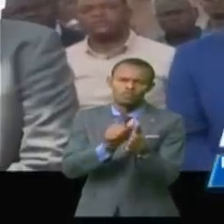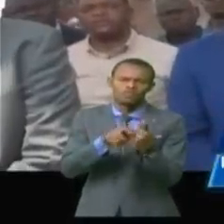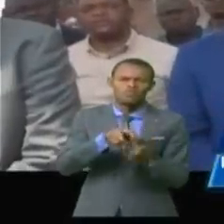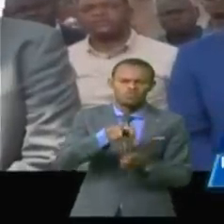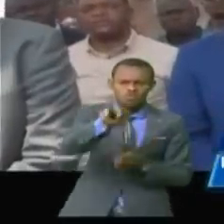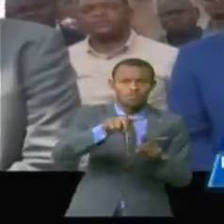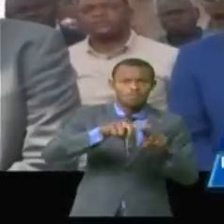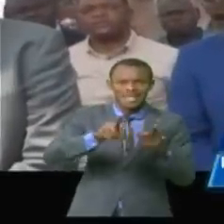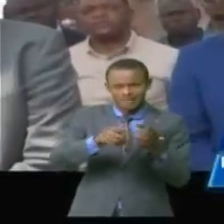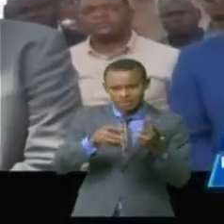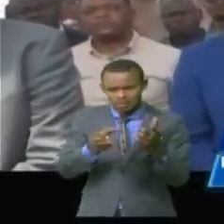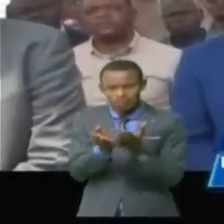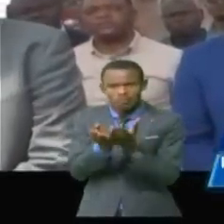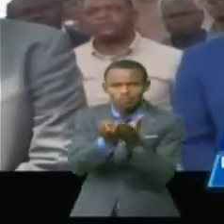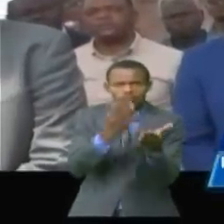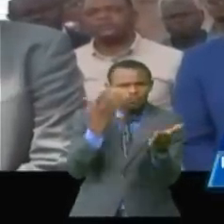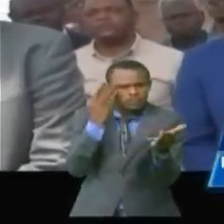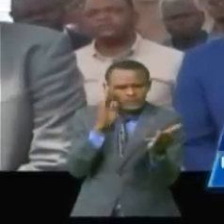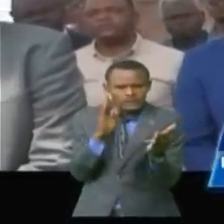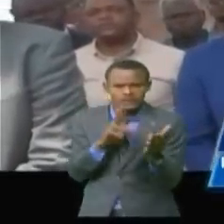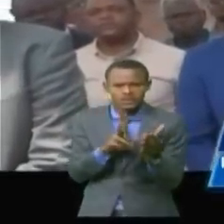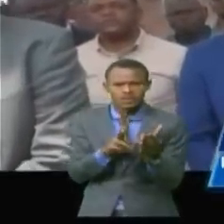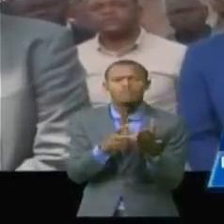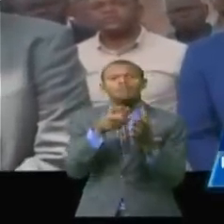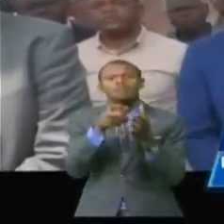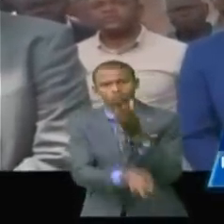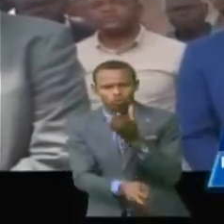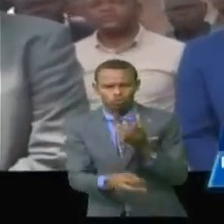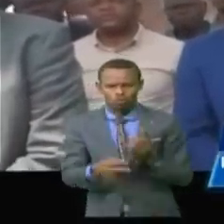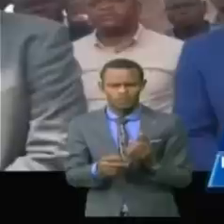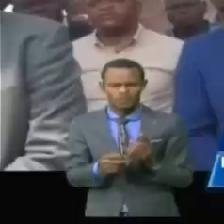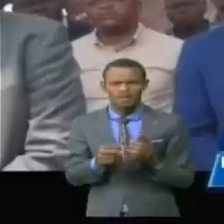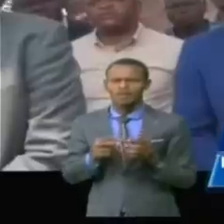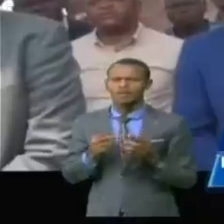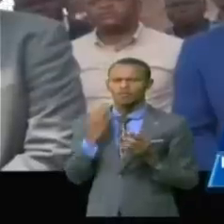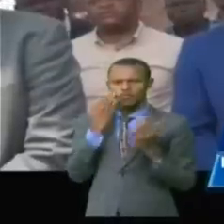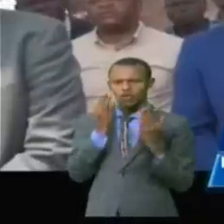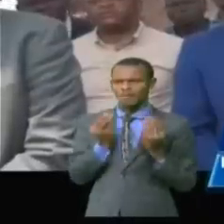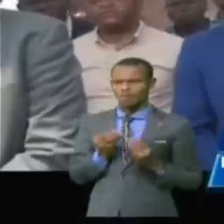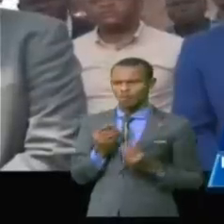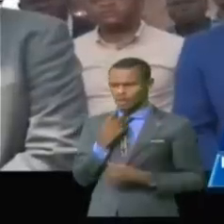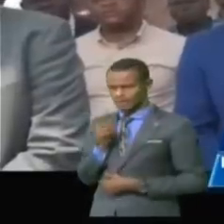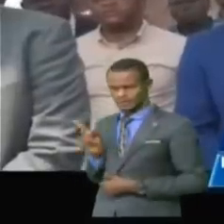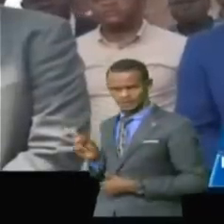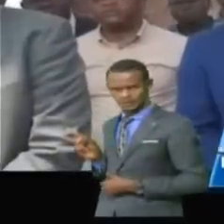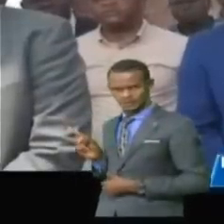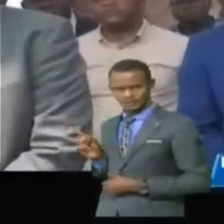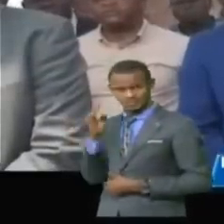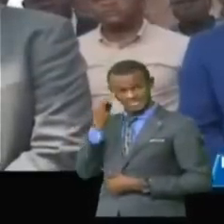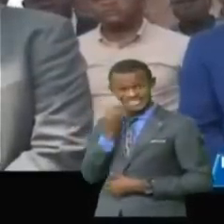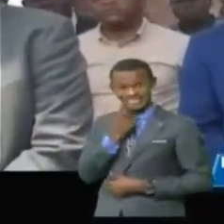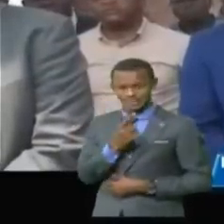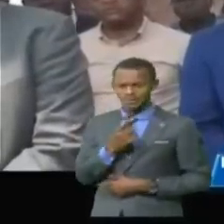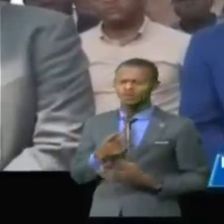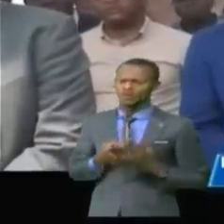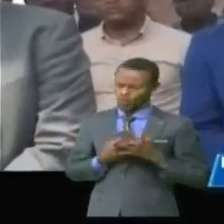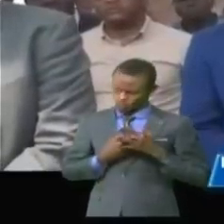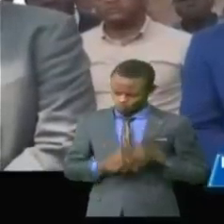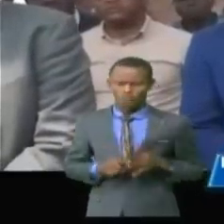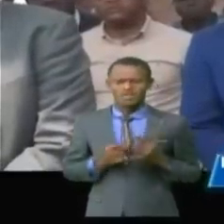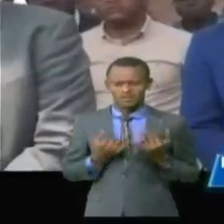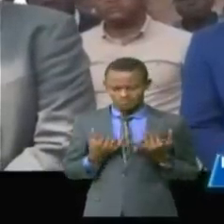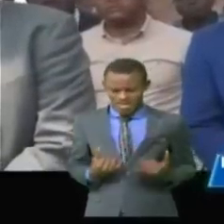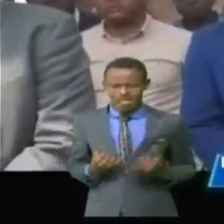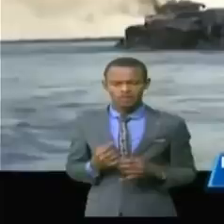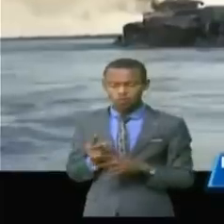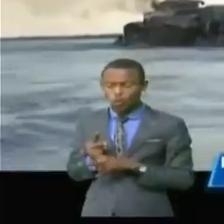l'État, je lance officiellement aujourd'hui l'opération d'identification des embarcations opérant sur le fleuve Congo, ainsi que